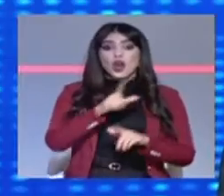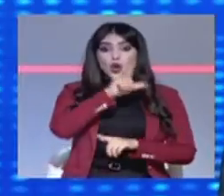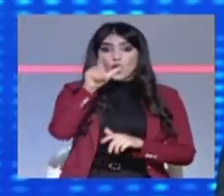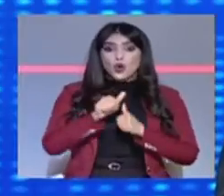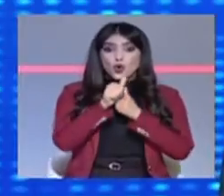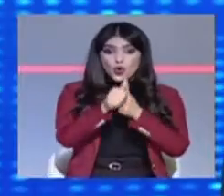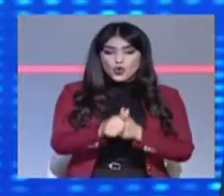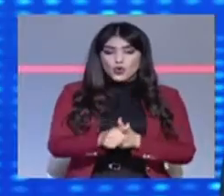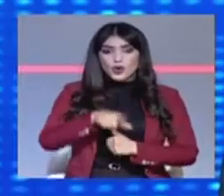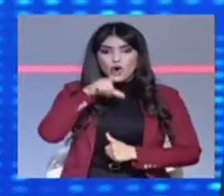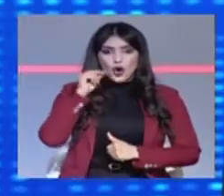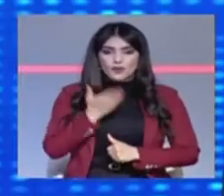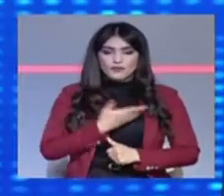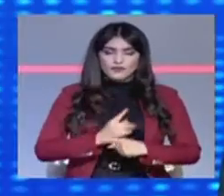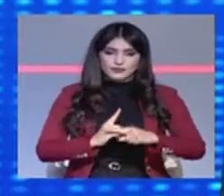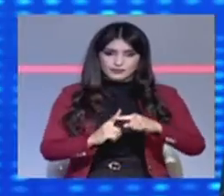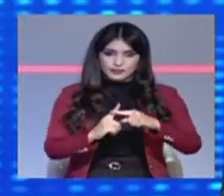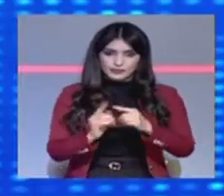الوليديه